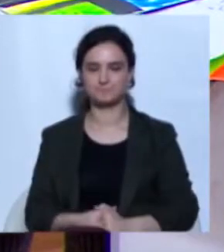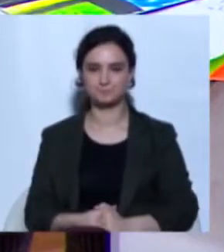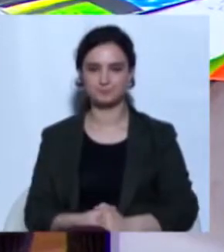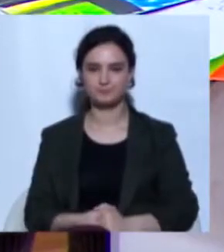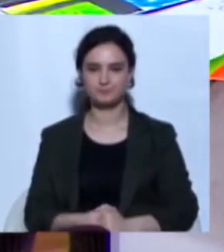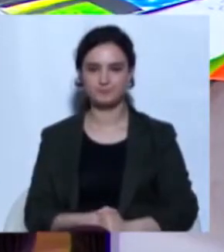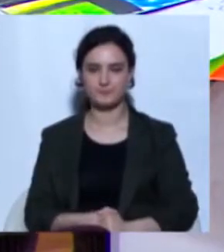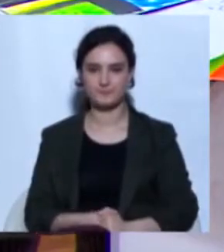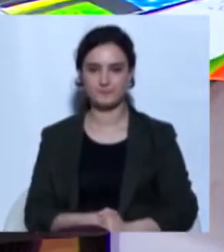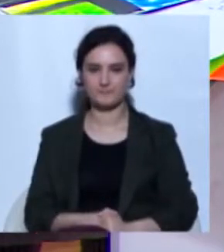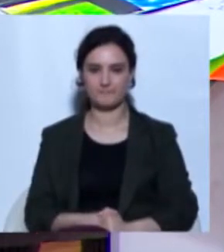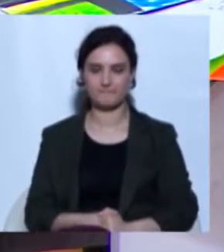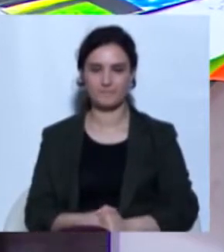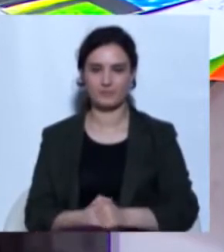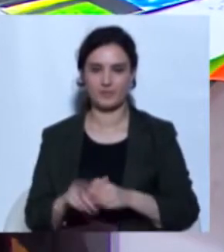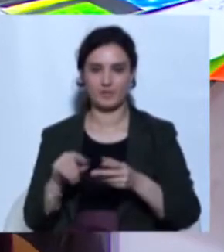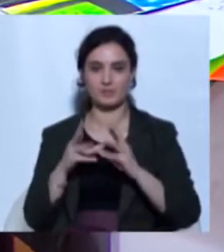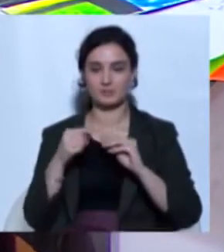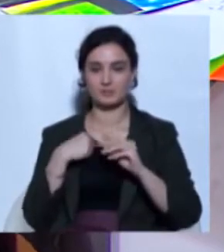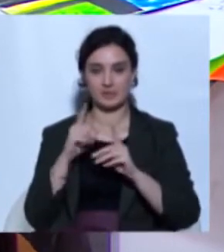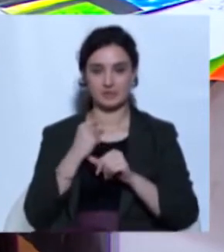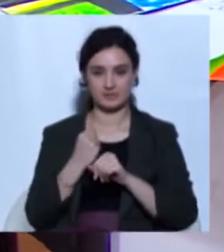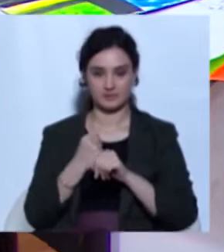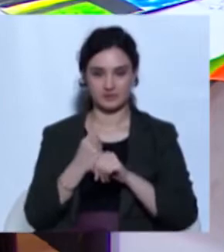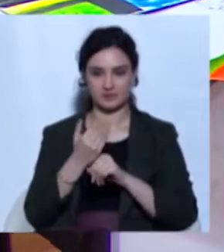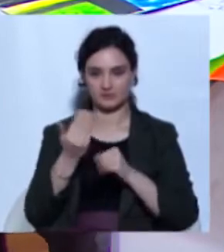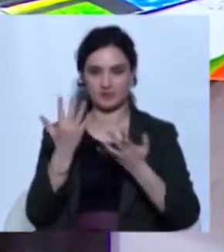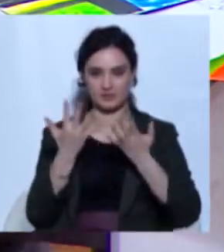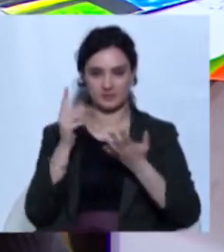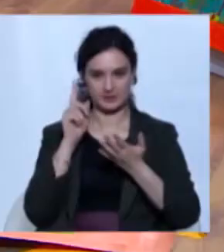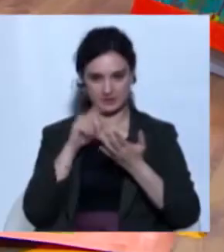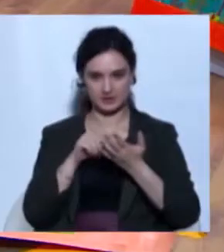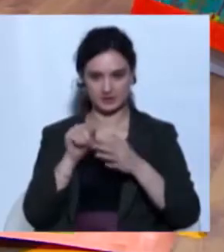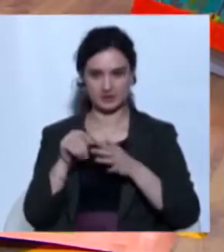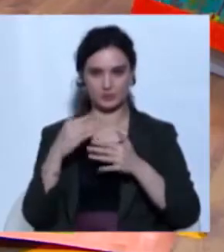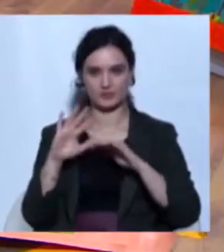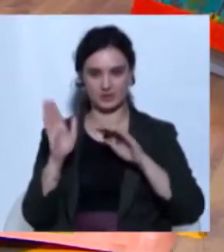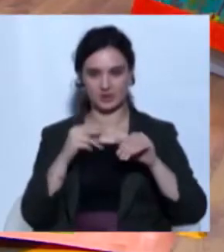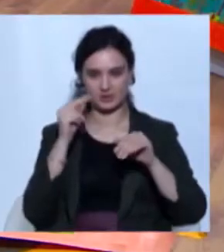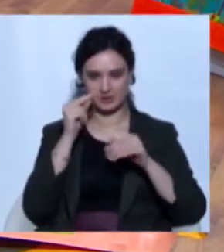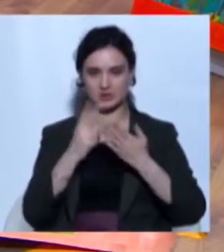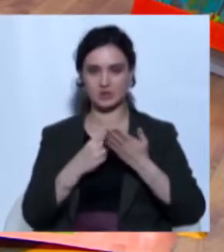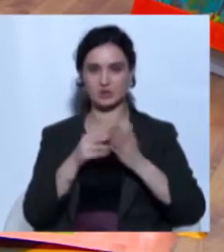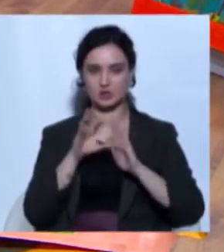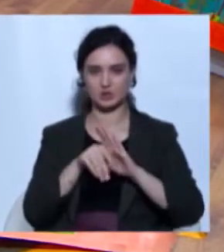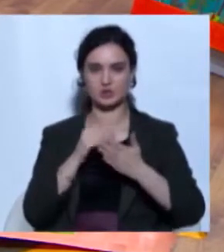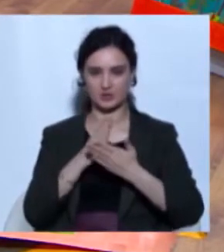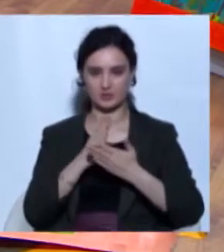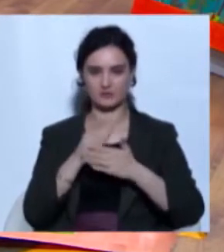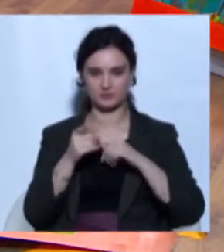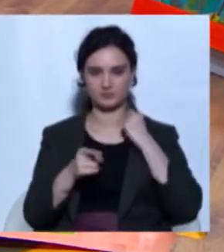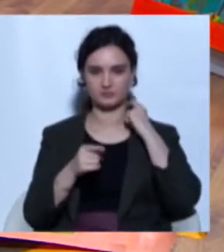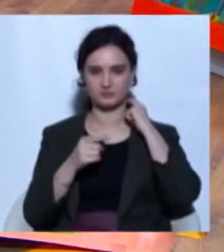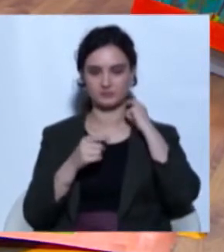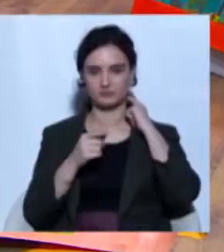ეს ყველაფერი რაც ახლა მე გავაკეთე, თქვენ ალბათ იცით უკვე ეს გაიარეთ და წიგშიც გექნებათ.